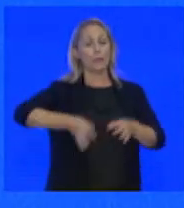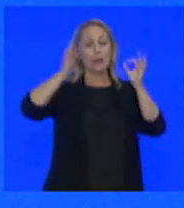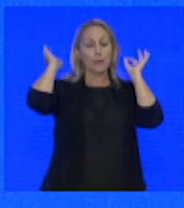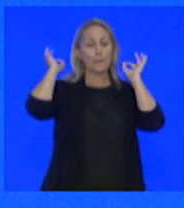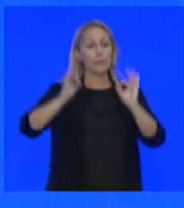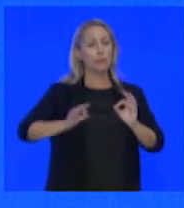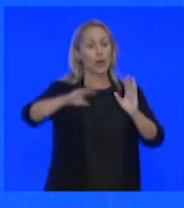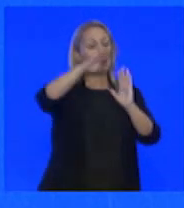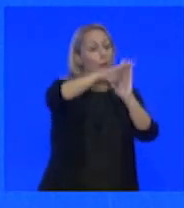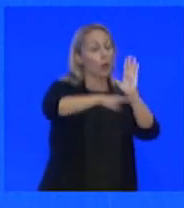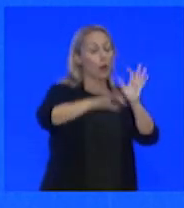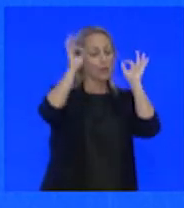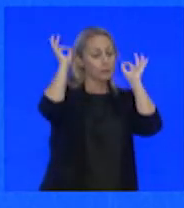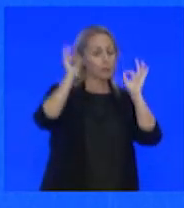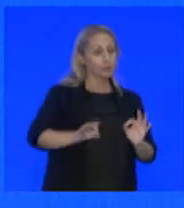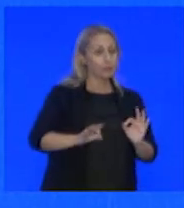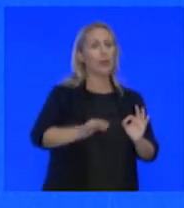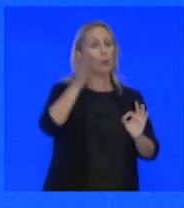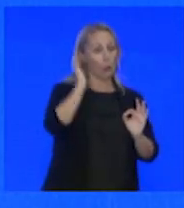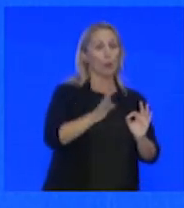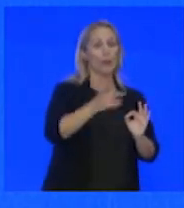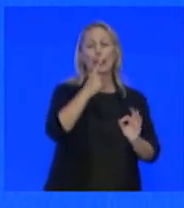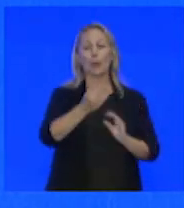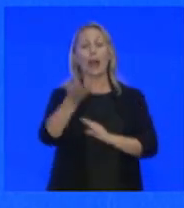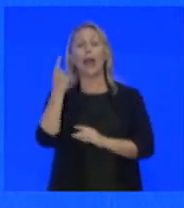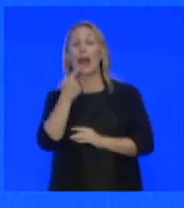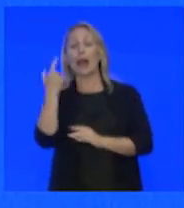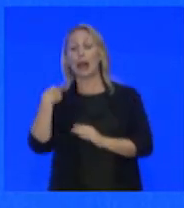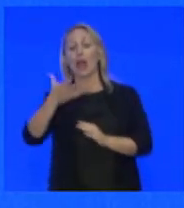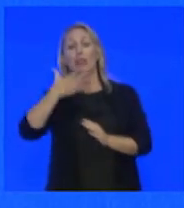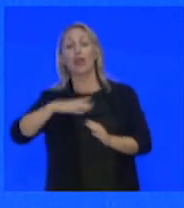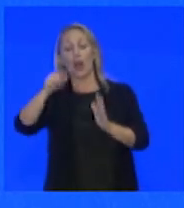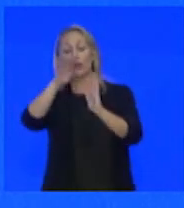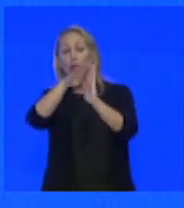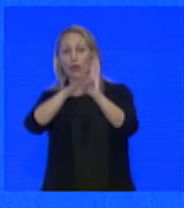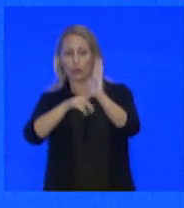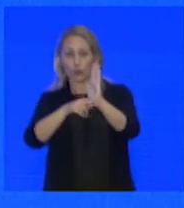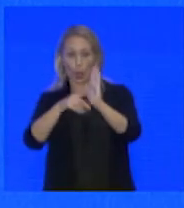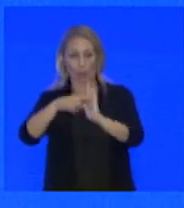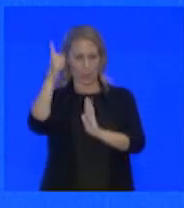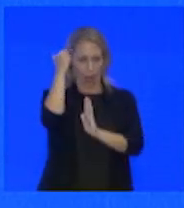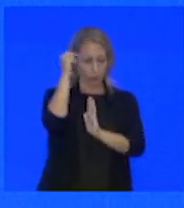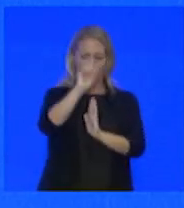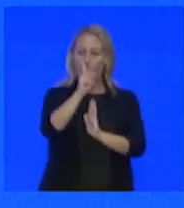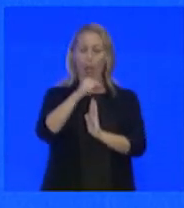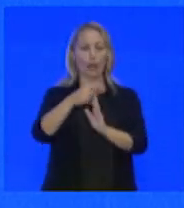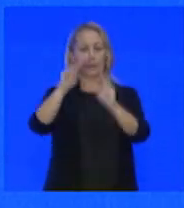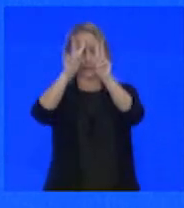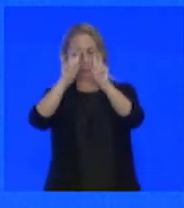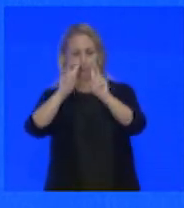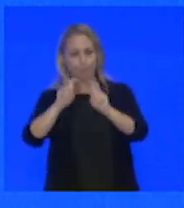το πρόγραμμά μας, γιατί όσα υποσχεθήκαμε ήταν καλά μελετημένα και προσεκτικά